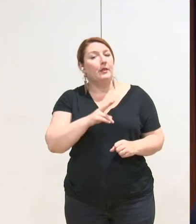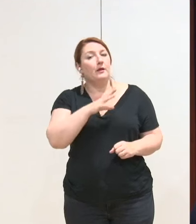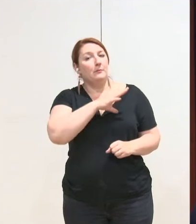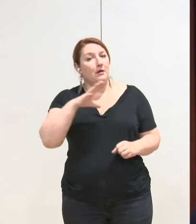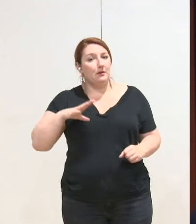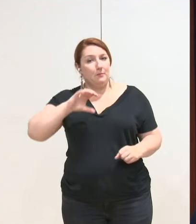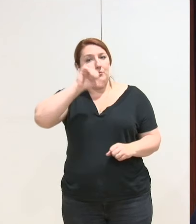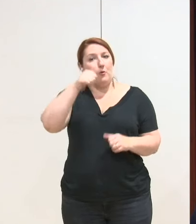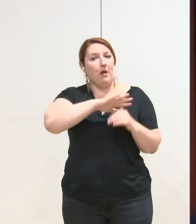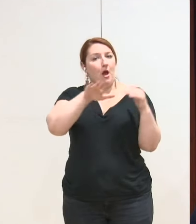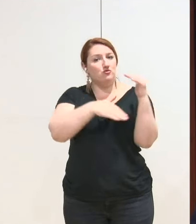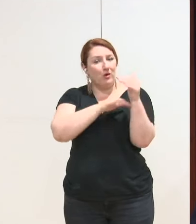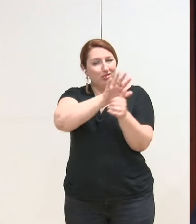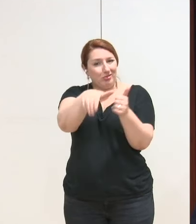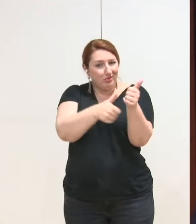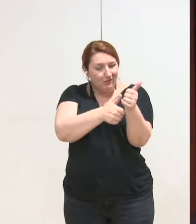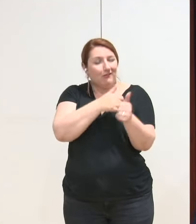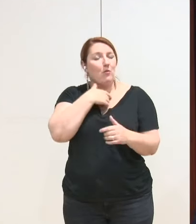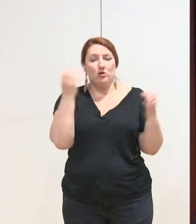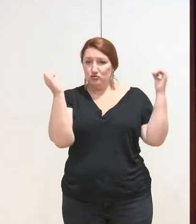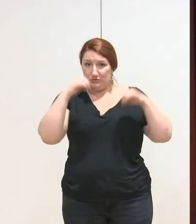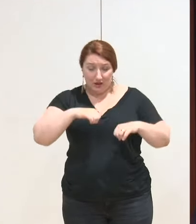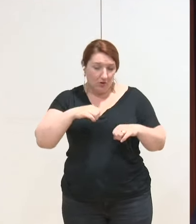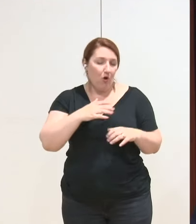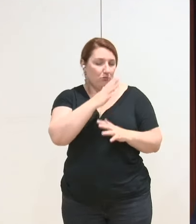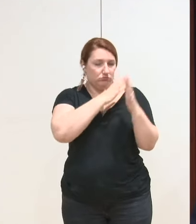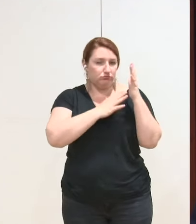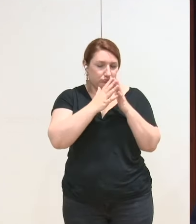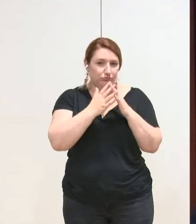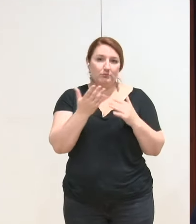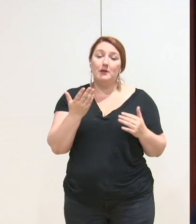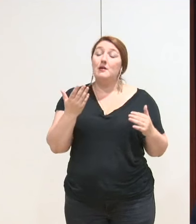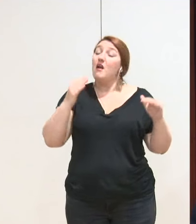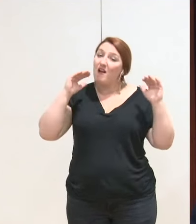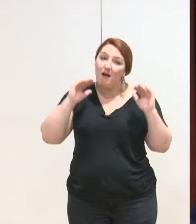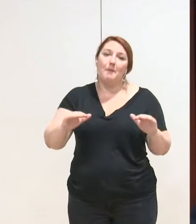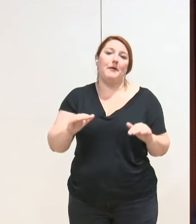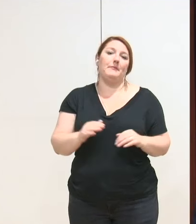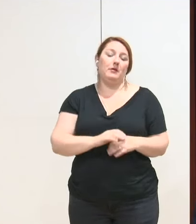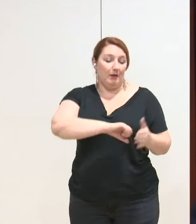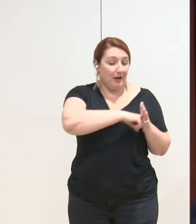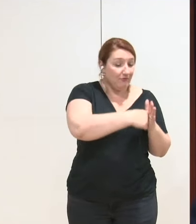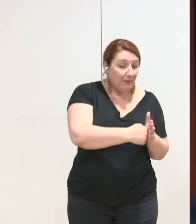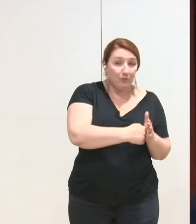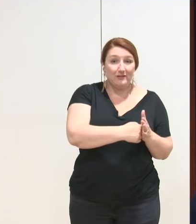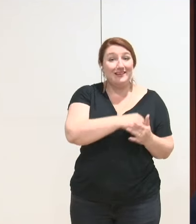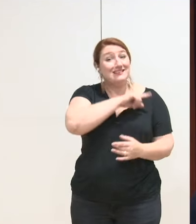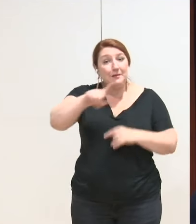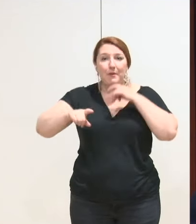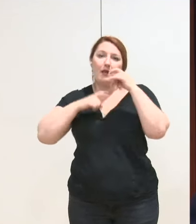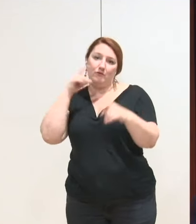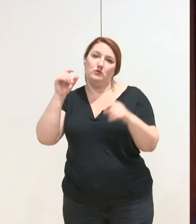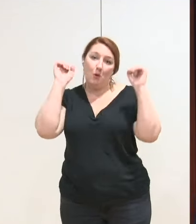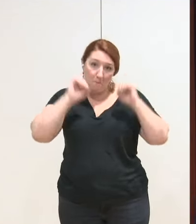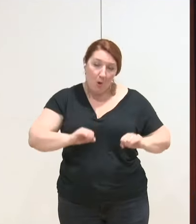Madame la première adjointe elle peut quand même être affirmée comme étant la base d'une action la fermeté n'est pas forcément la violence